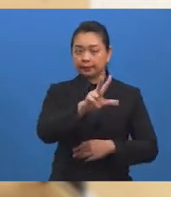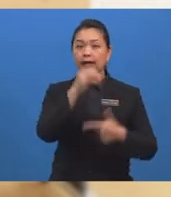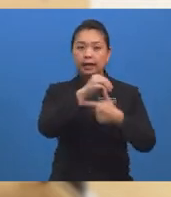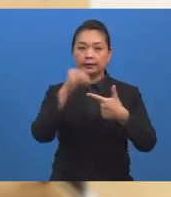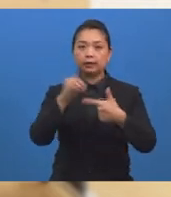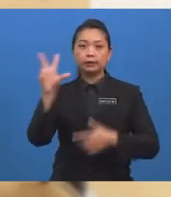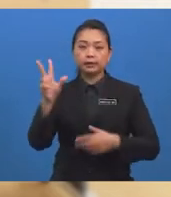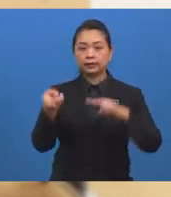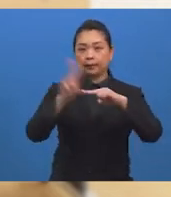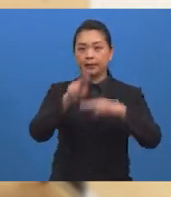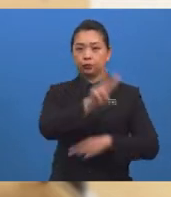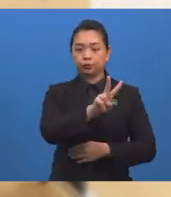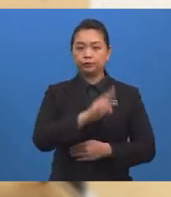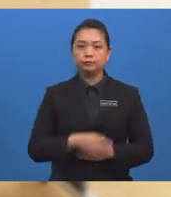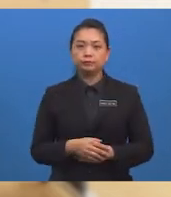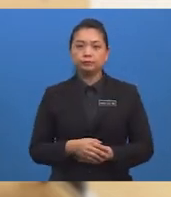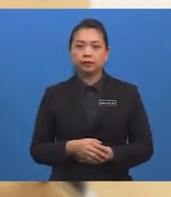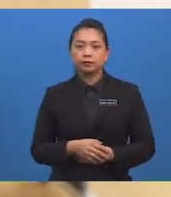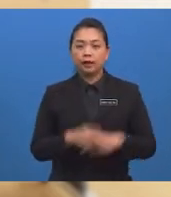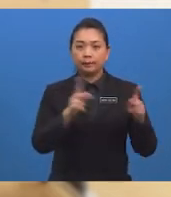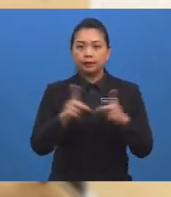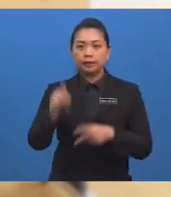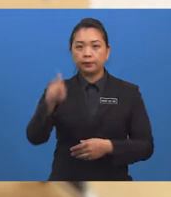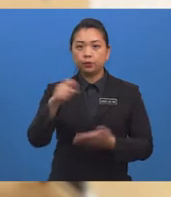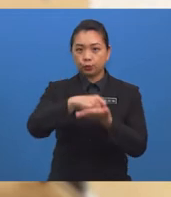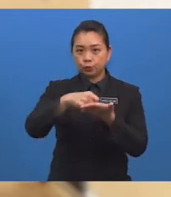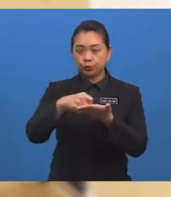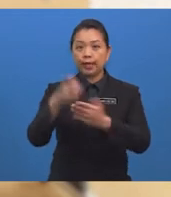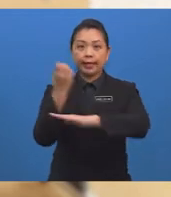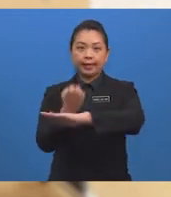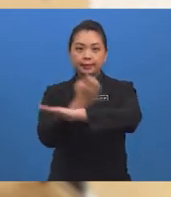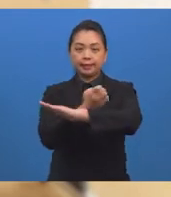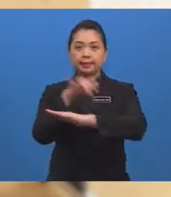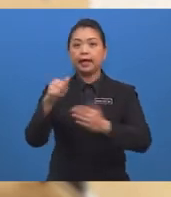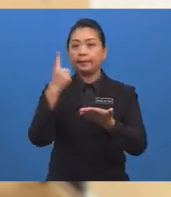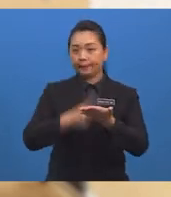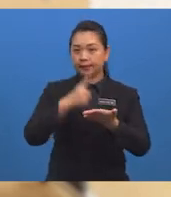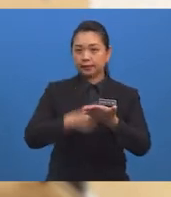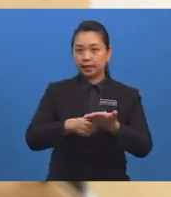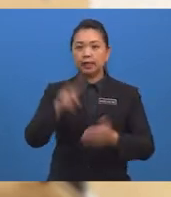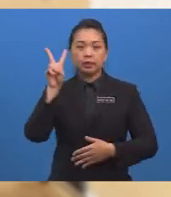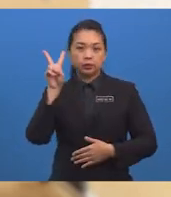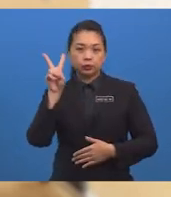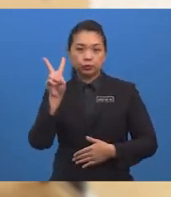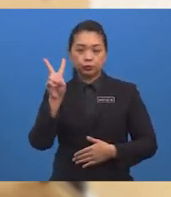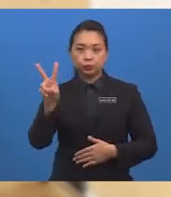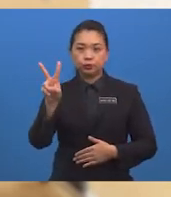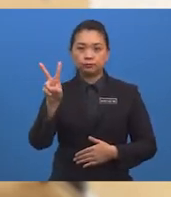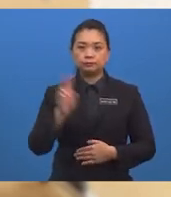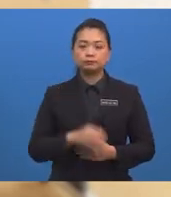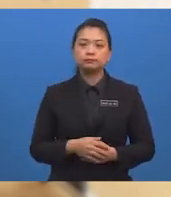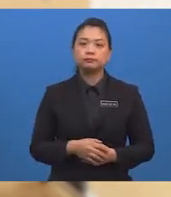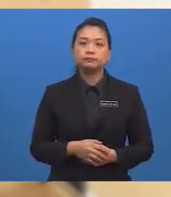2 tambah 3 atau 3 tambah 2. Ini bermaksud para pelajar perlu menulis esei yang membincangkan 2 bahagian